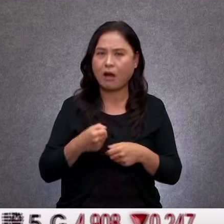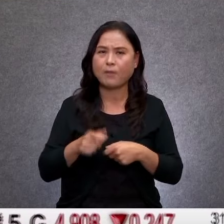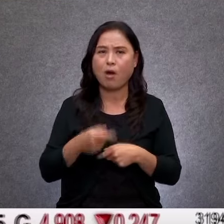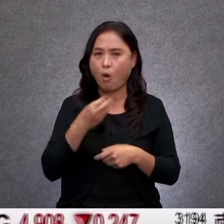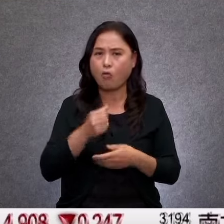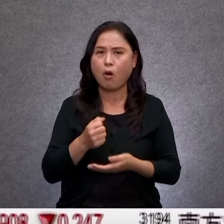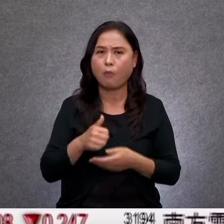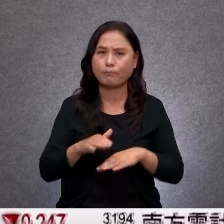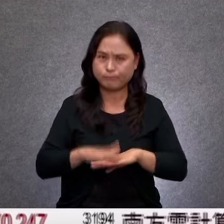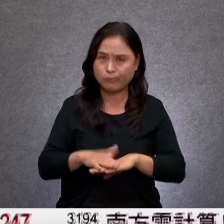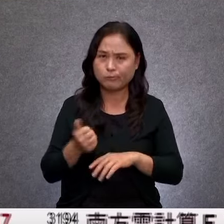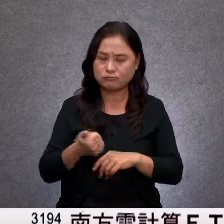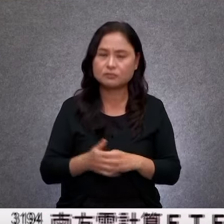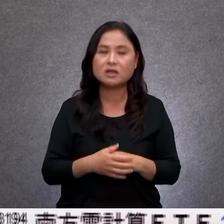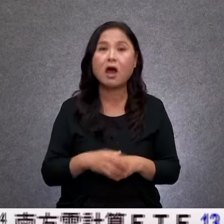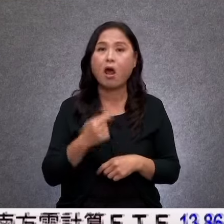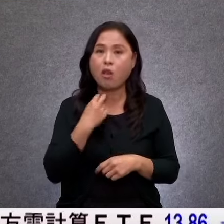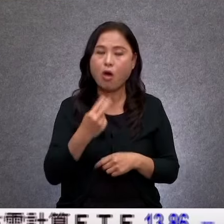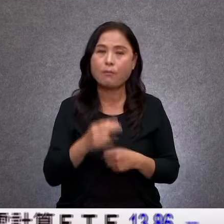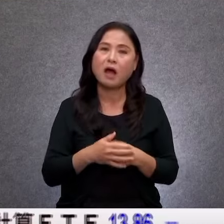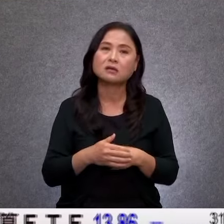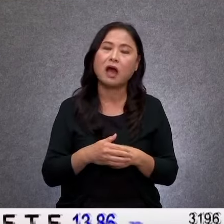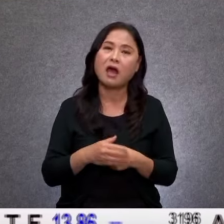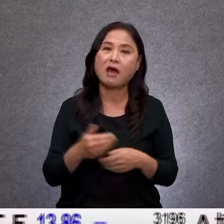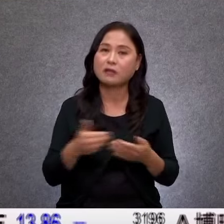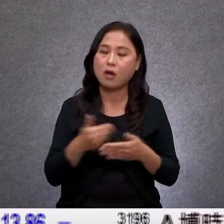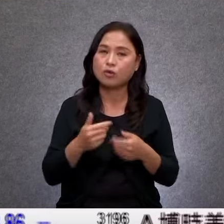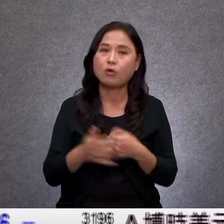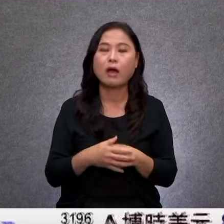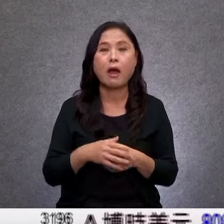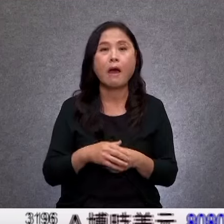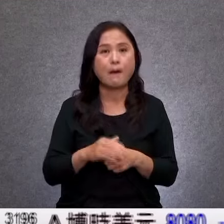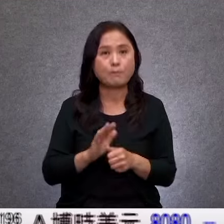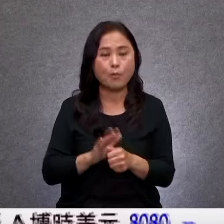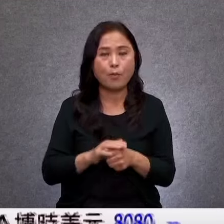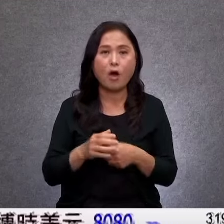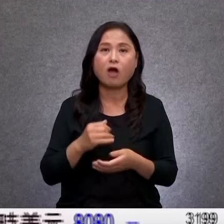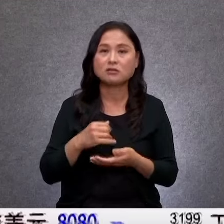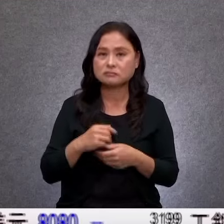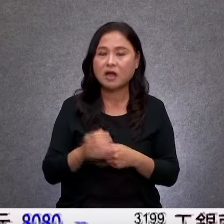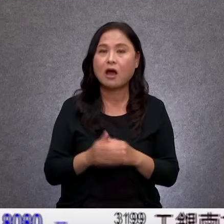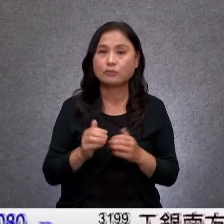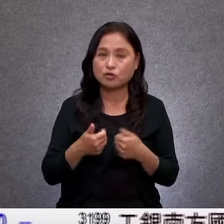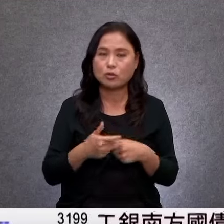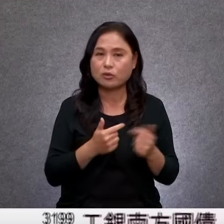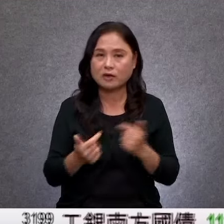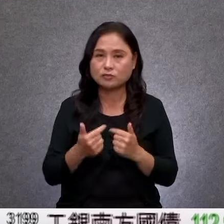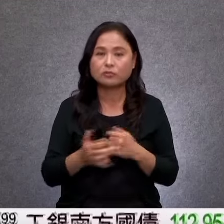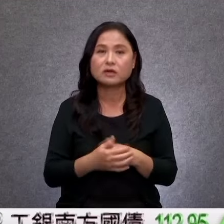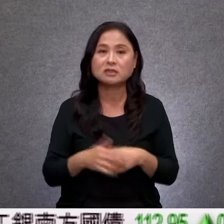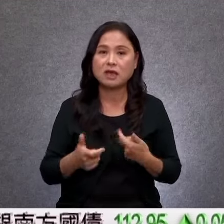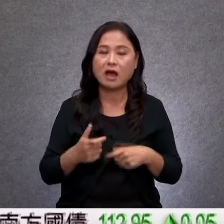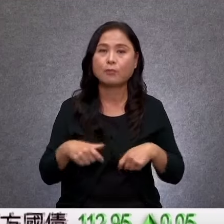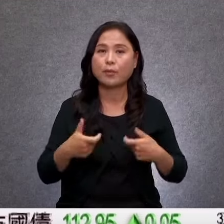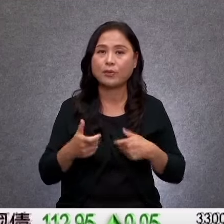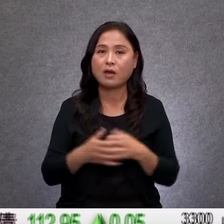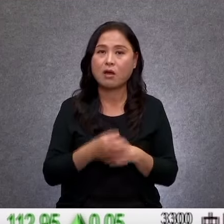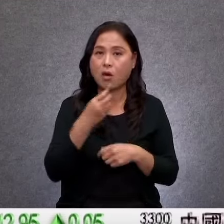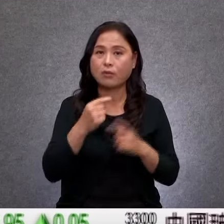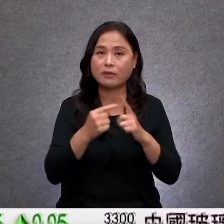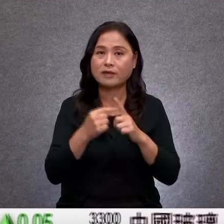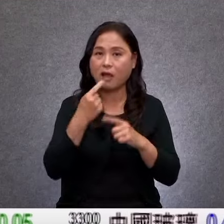個2蚊乘車優惠咧，我哋係會繼續做嘅。不過以目前嗰個開支